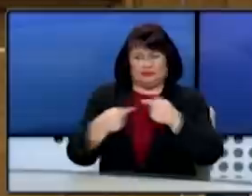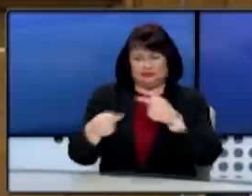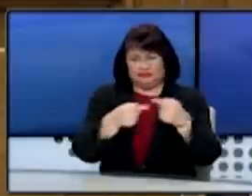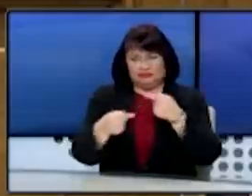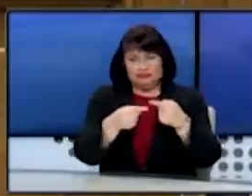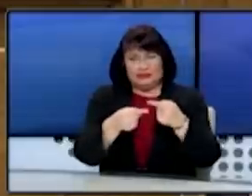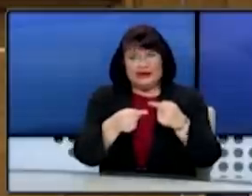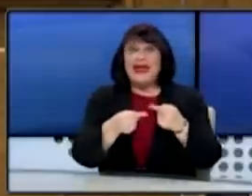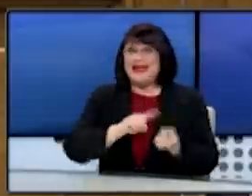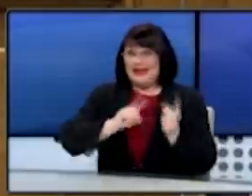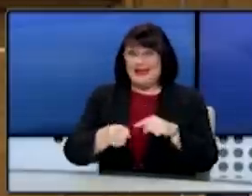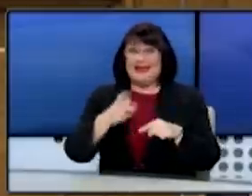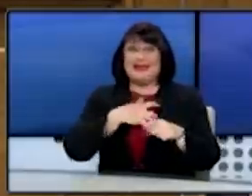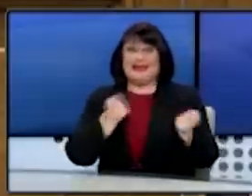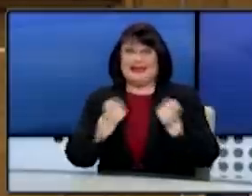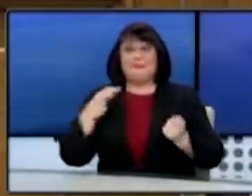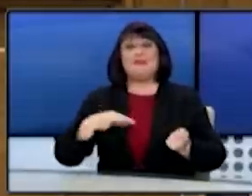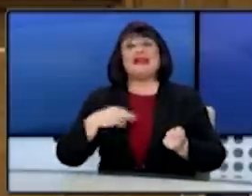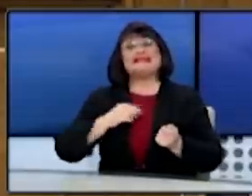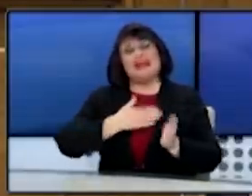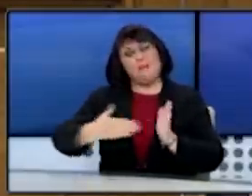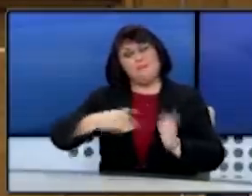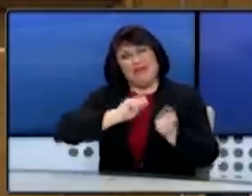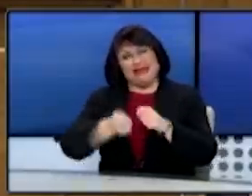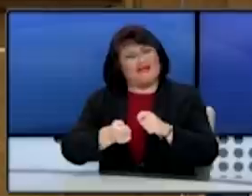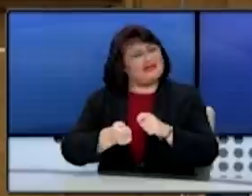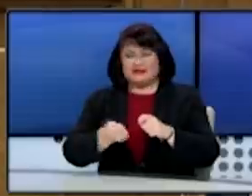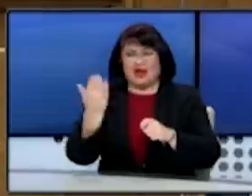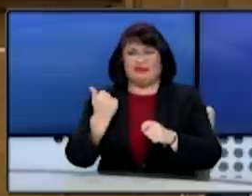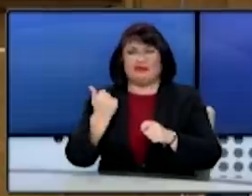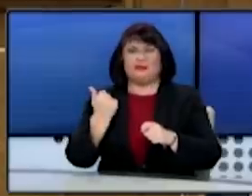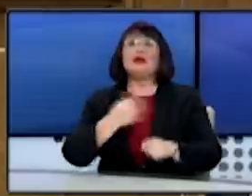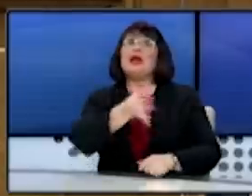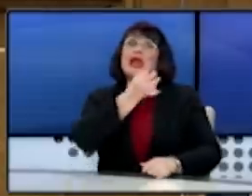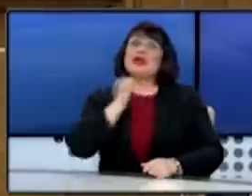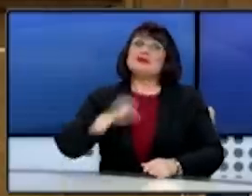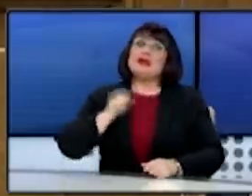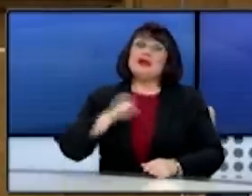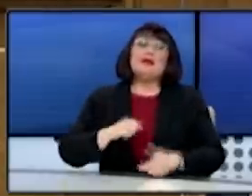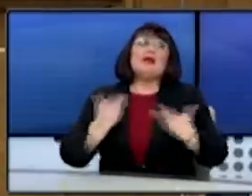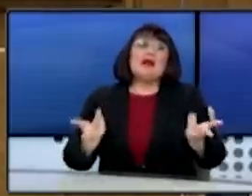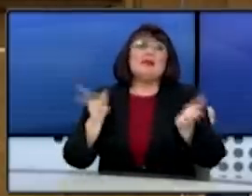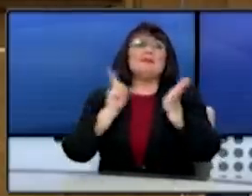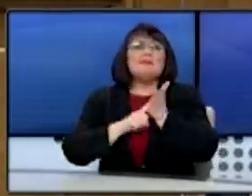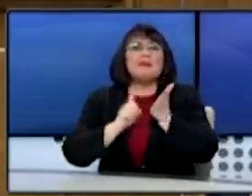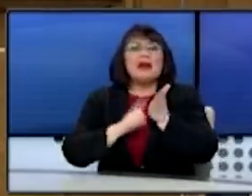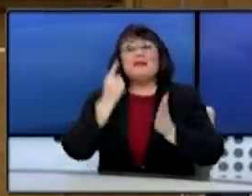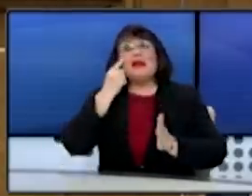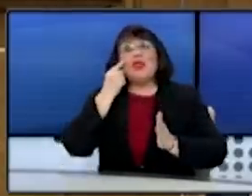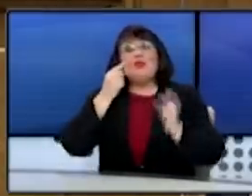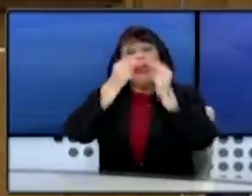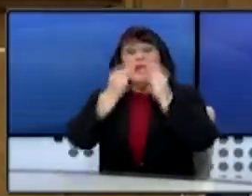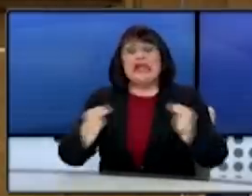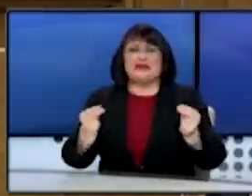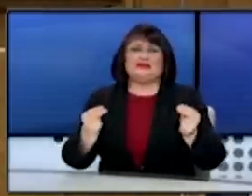είναι η στρατηγική της πράσινης μετάβασης, αφού συμφωνείτε ότι γίνεται προκειμένου να δοθεί κάποια